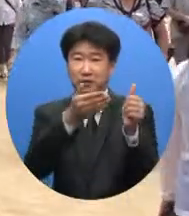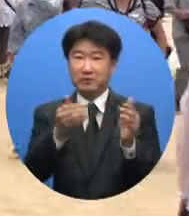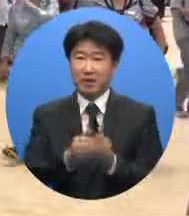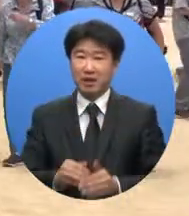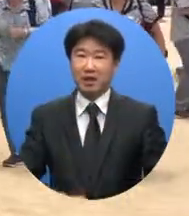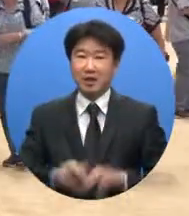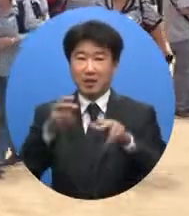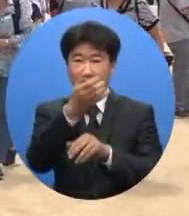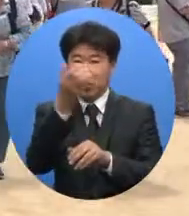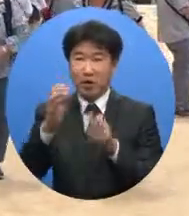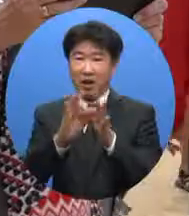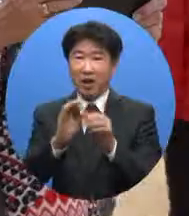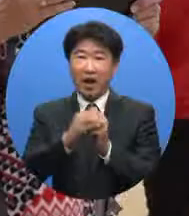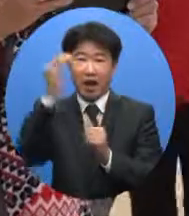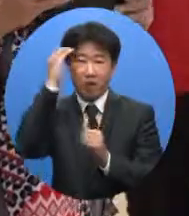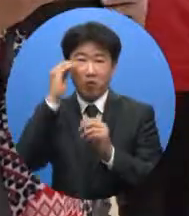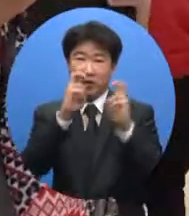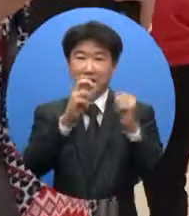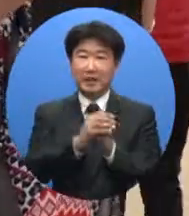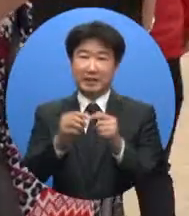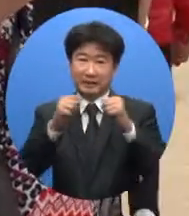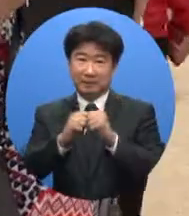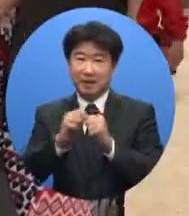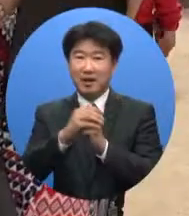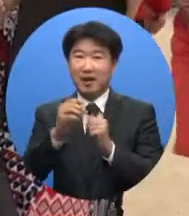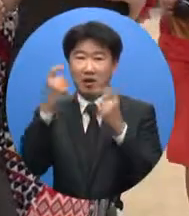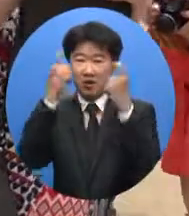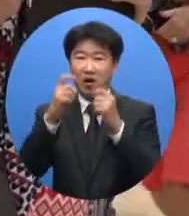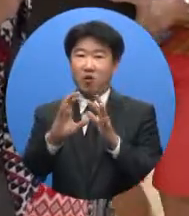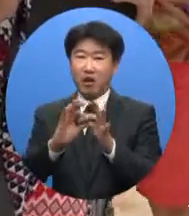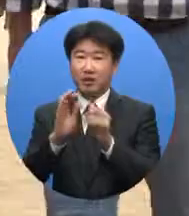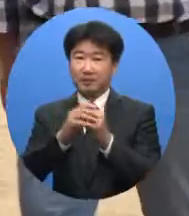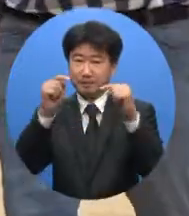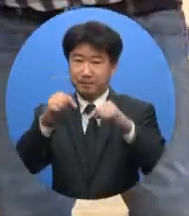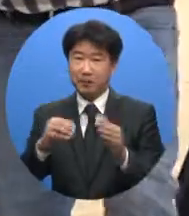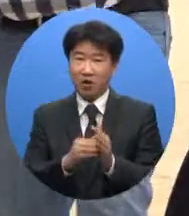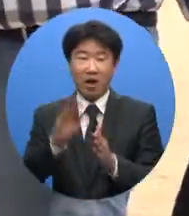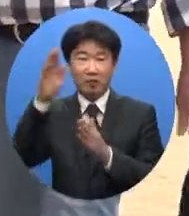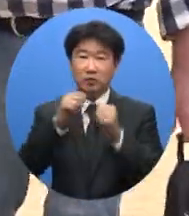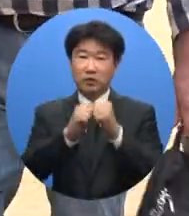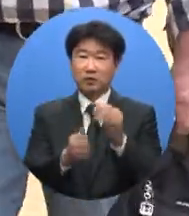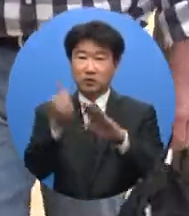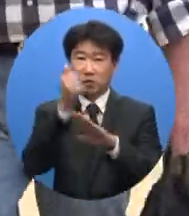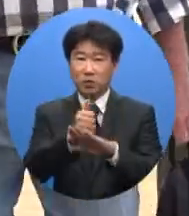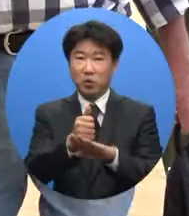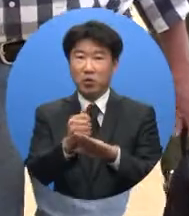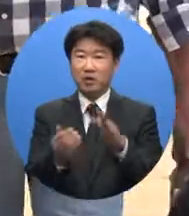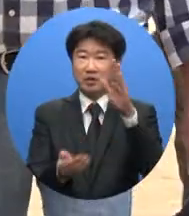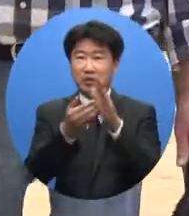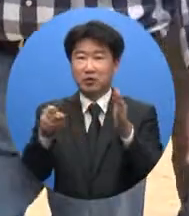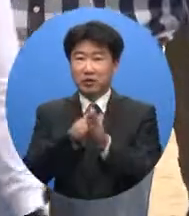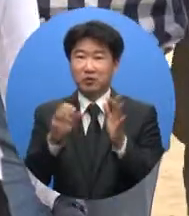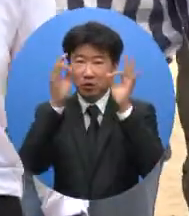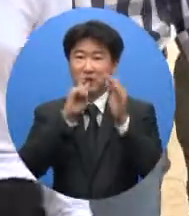이번 팸투어를 통해 인바운드 업체와 상세한 상품 구성 논의가 이루어졌다며 앞으로 구체적인 성과로 이어지도록